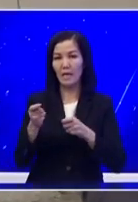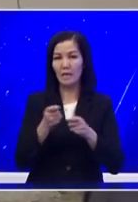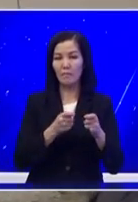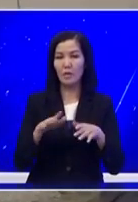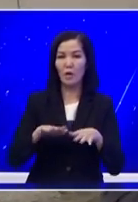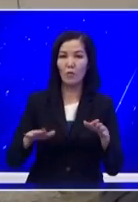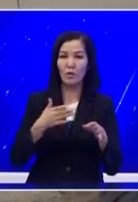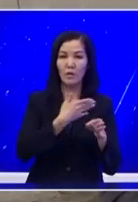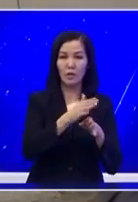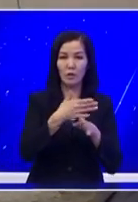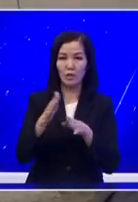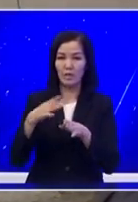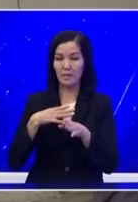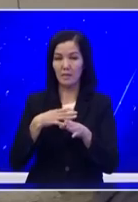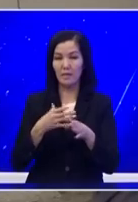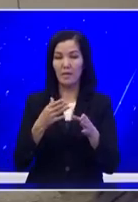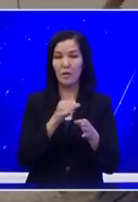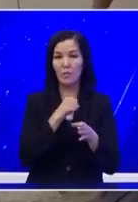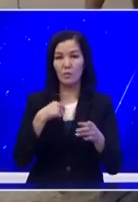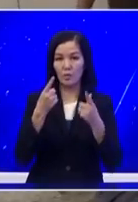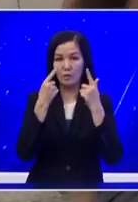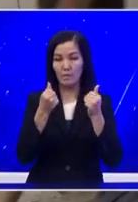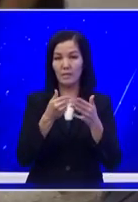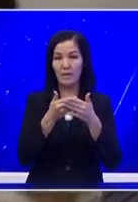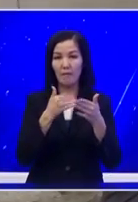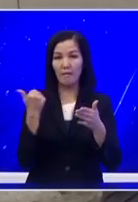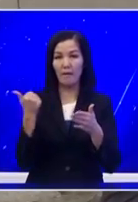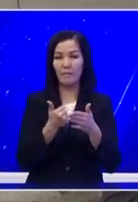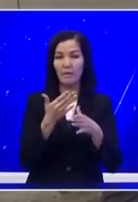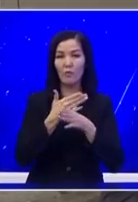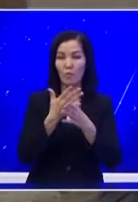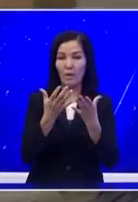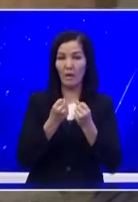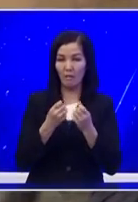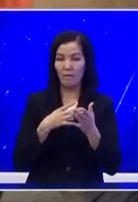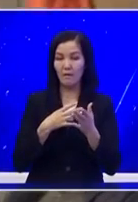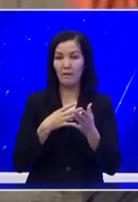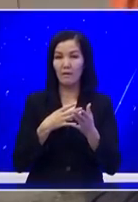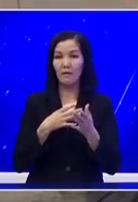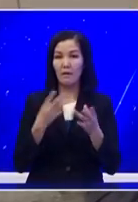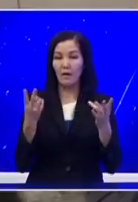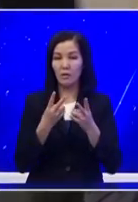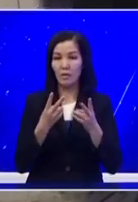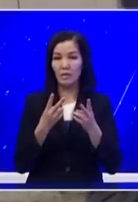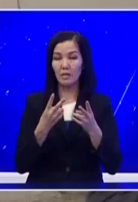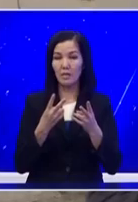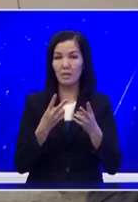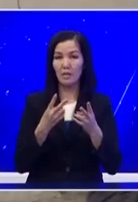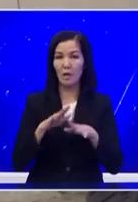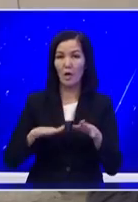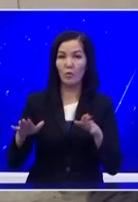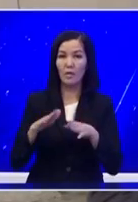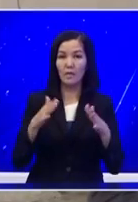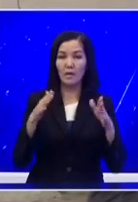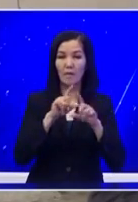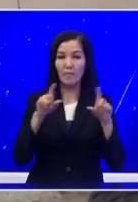бөліп жеткізіп отырған. Өздеріңіз білесіздер, алдыңғы аптада да біз осындай гуманитарлық көмек келді. Оны да тиісті деңгейде аудандарға,